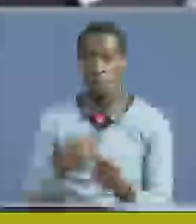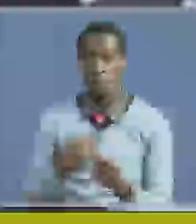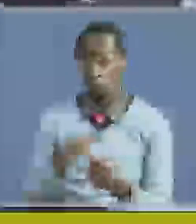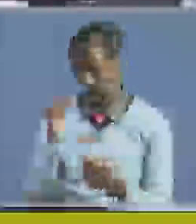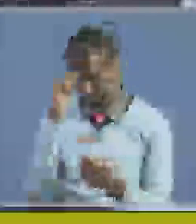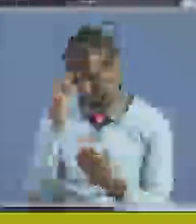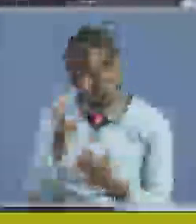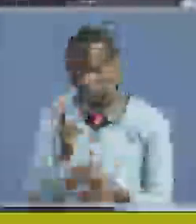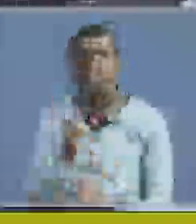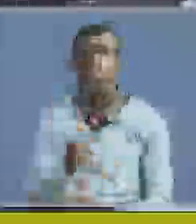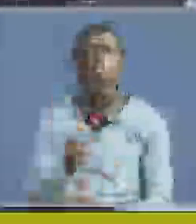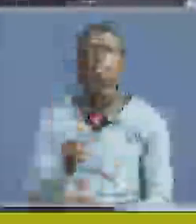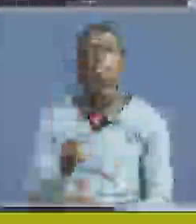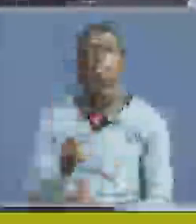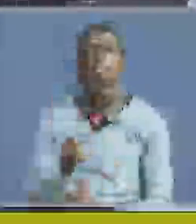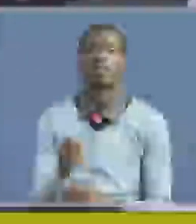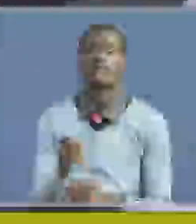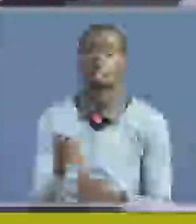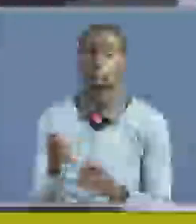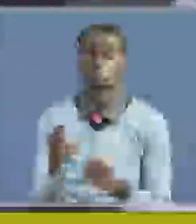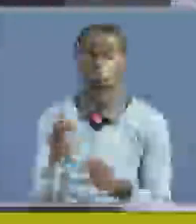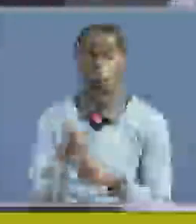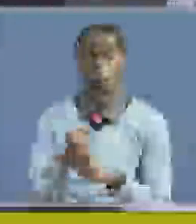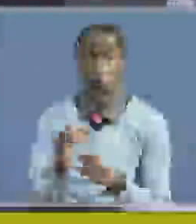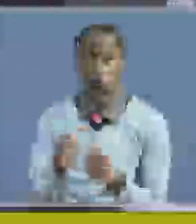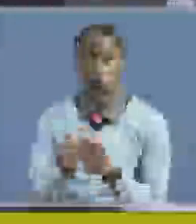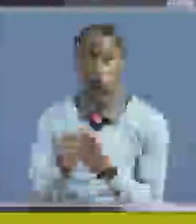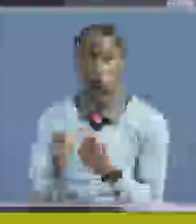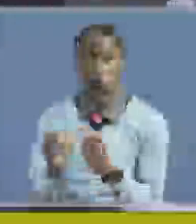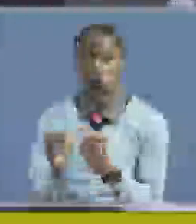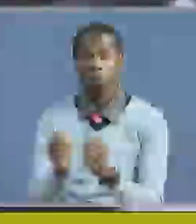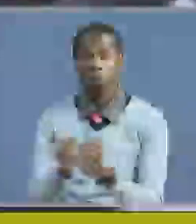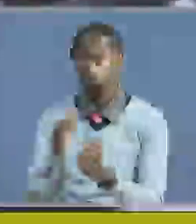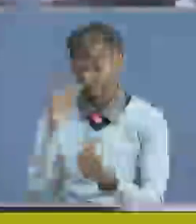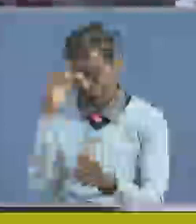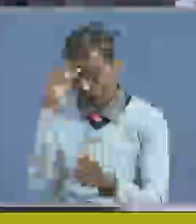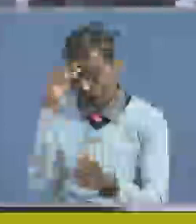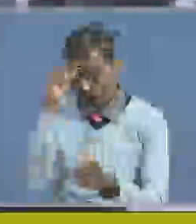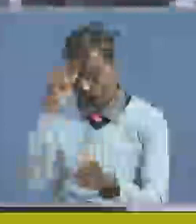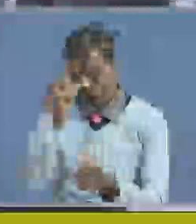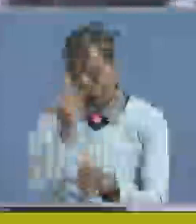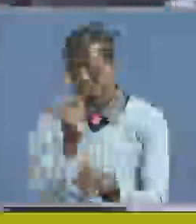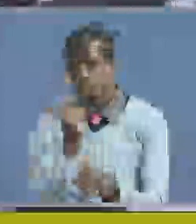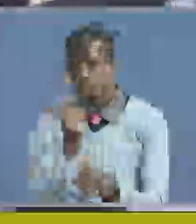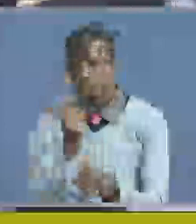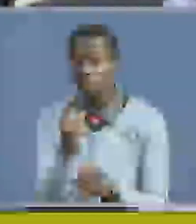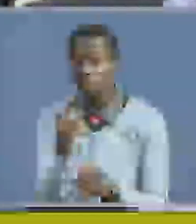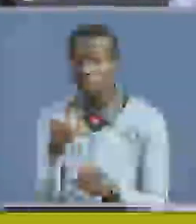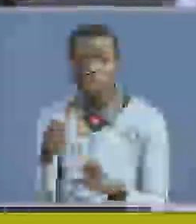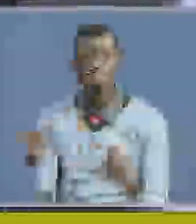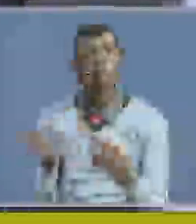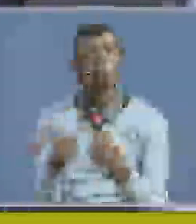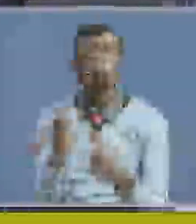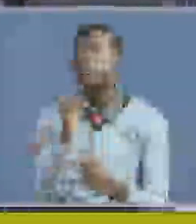gavana ya kaunti hii, nikishirikiana na serikali kuu, tumesema hiyo vita